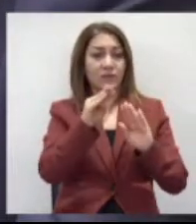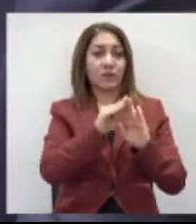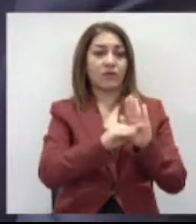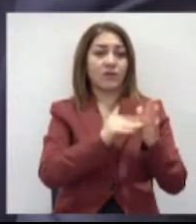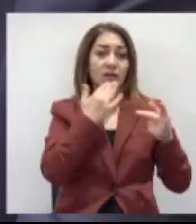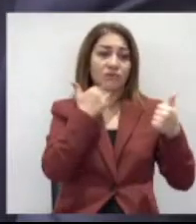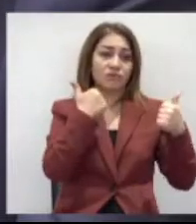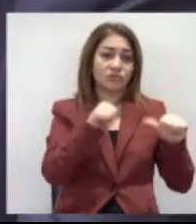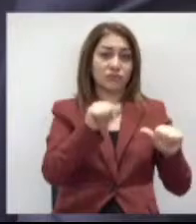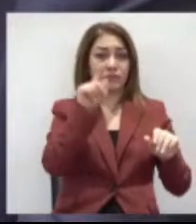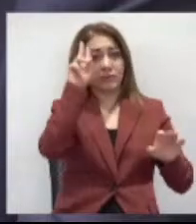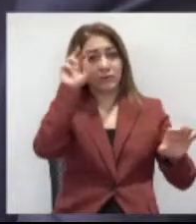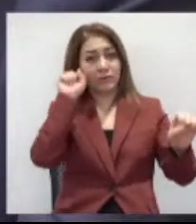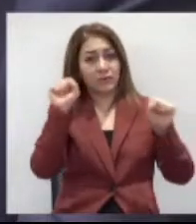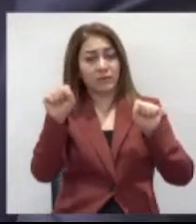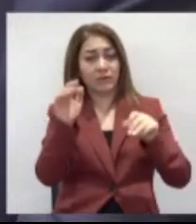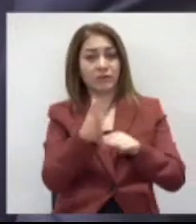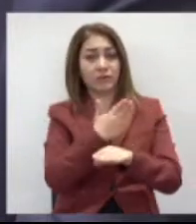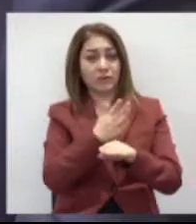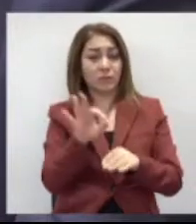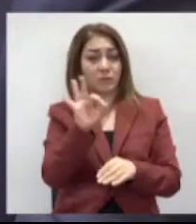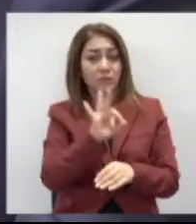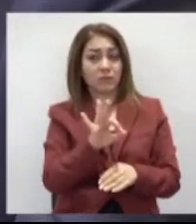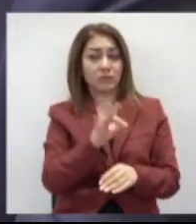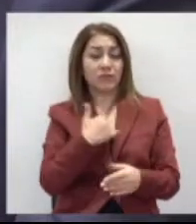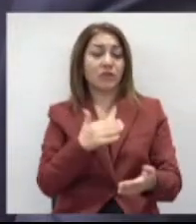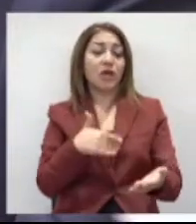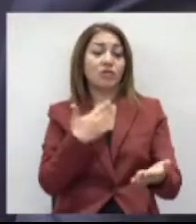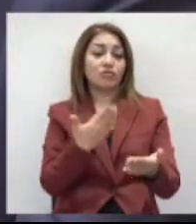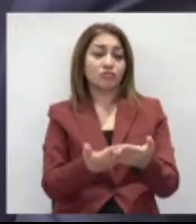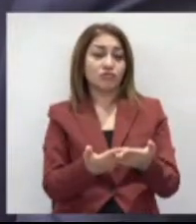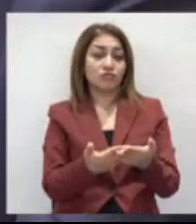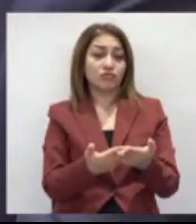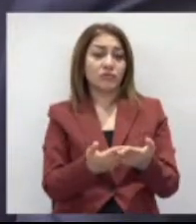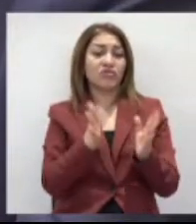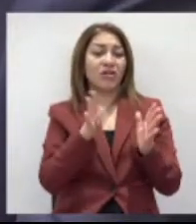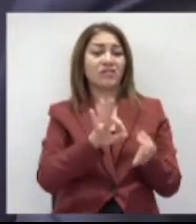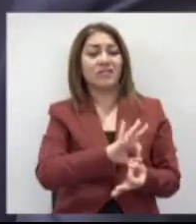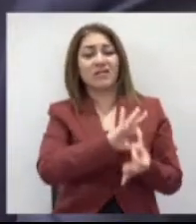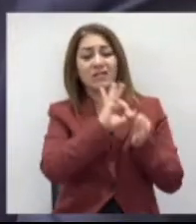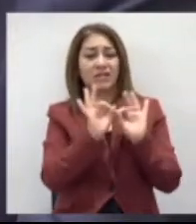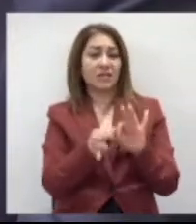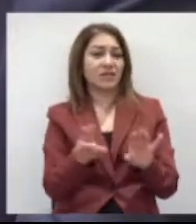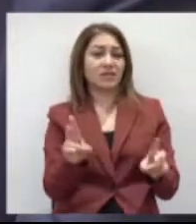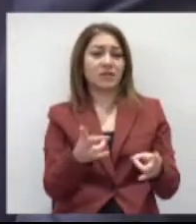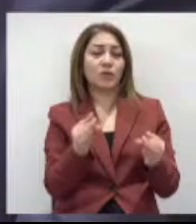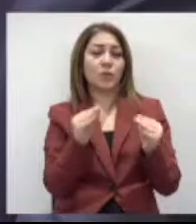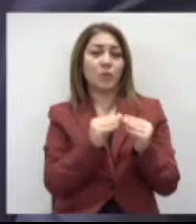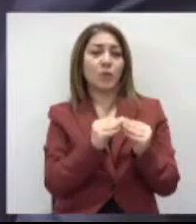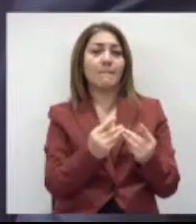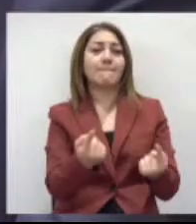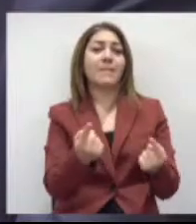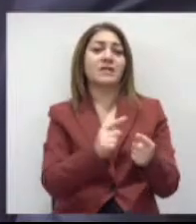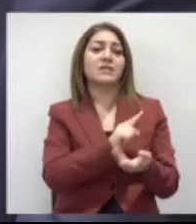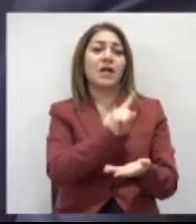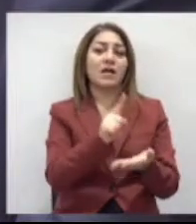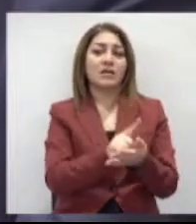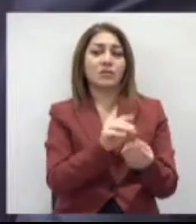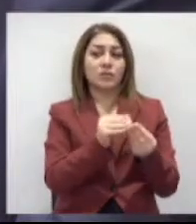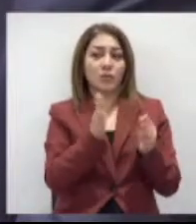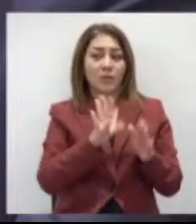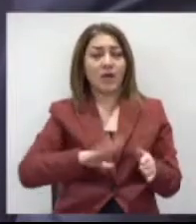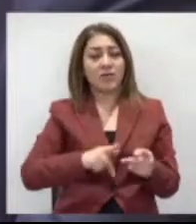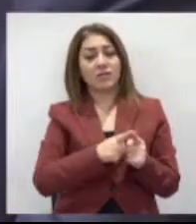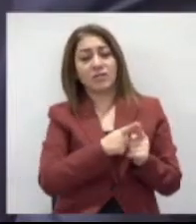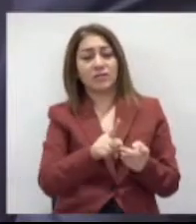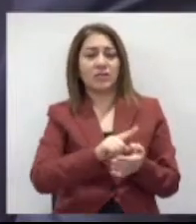իշխանությունների բաժանման եւ հավասարակշռման մասին, առաջարկեի բացվածք չտալ, ուղղակի թողնել այսպես մեծ, որովհետեւ մենք այդտեղ մեկը քննարկելու